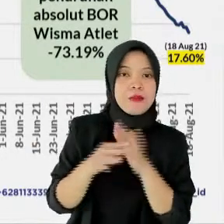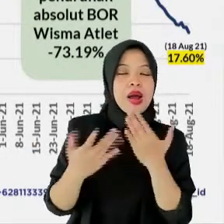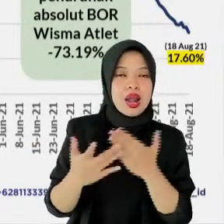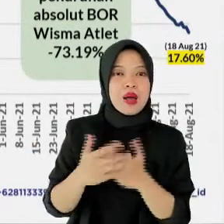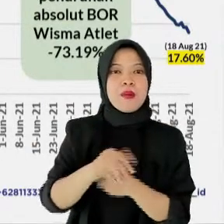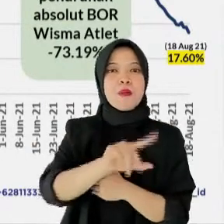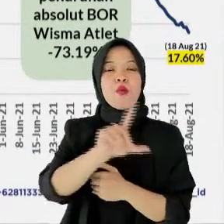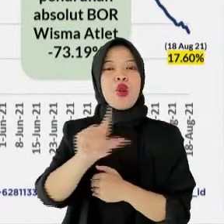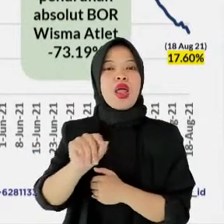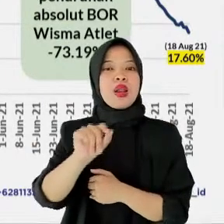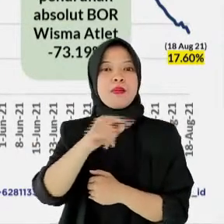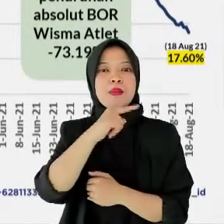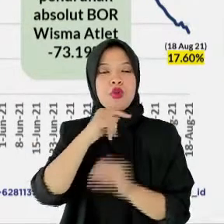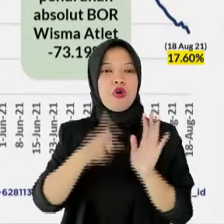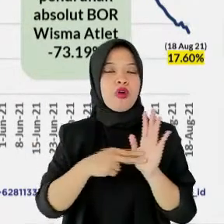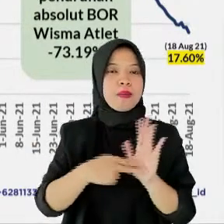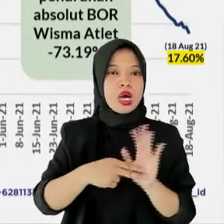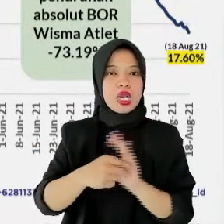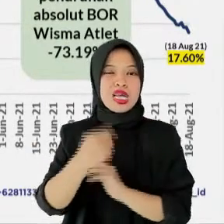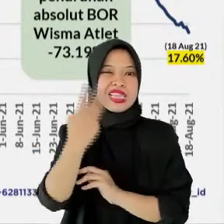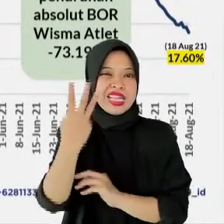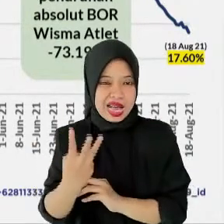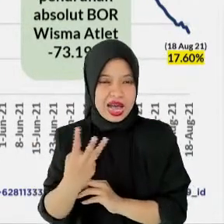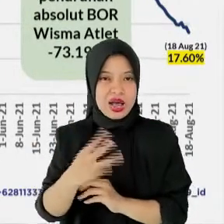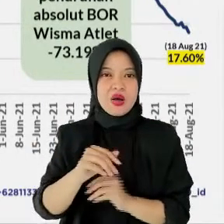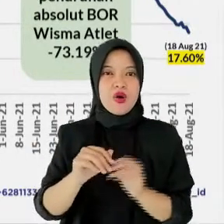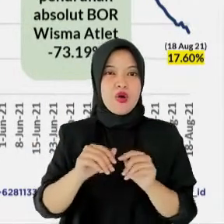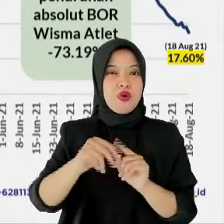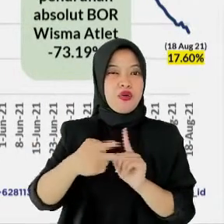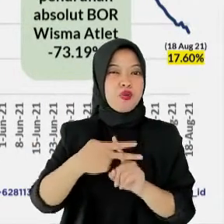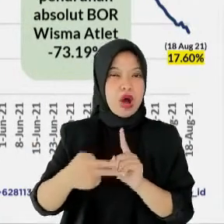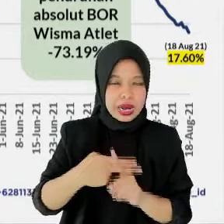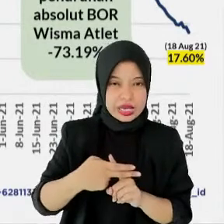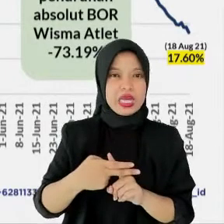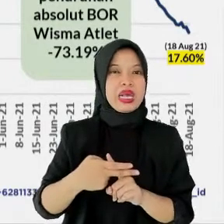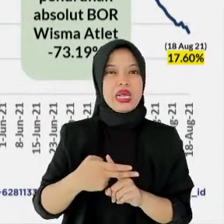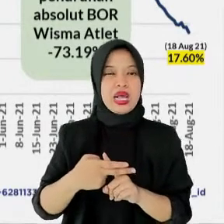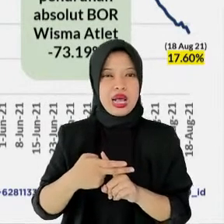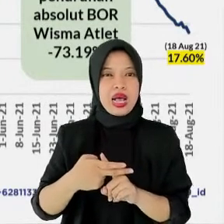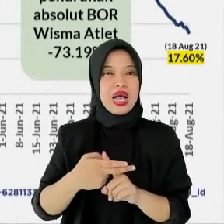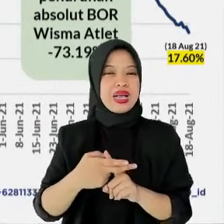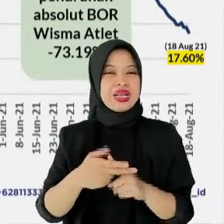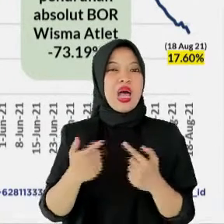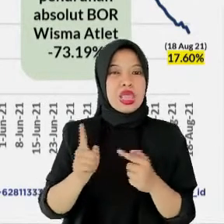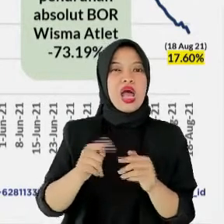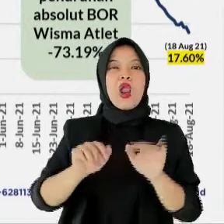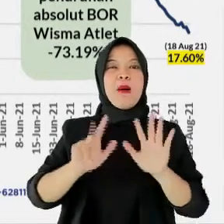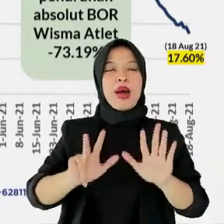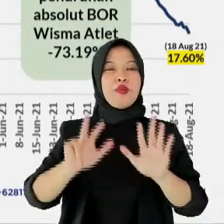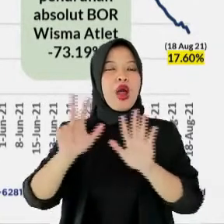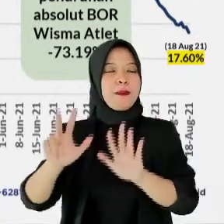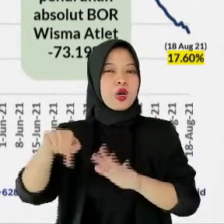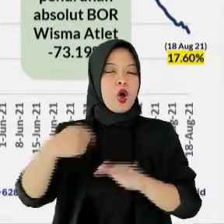kan ketiga November mulai naik, terus naik sampai Januari dan Februari. Nah, di sini kita lihat sempat menyentuh angka